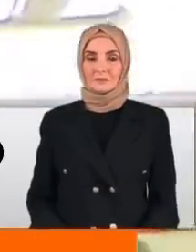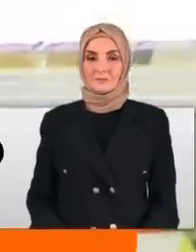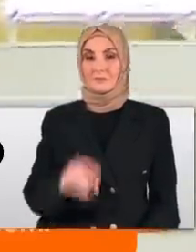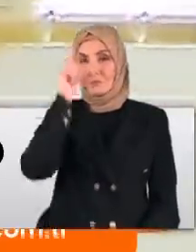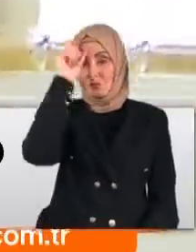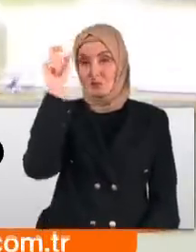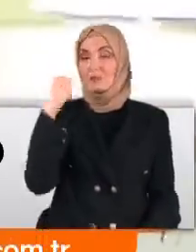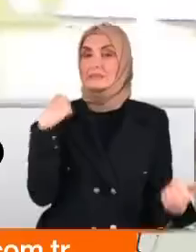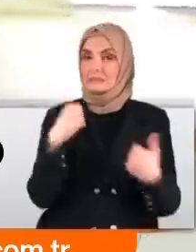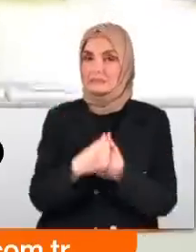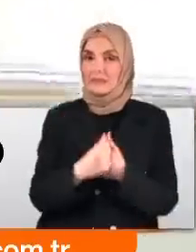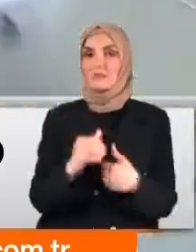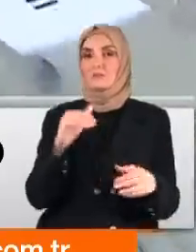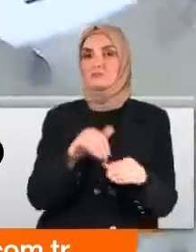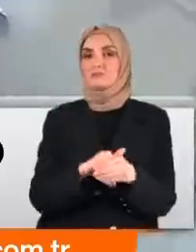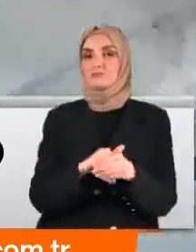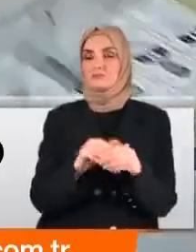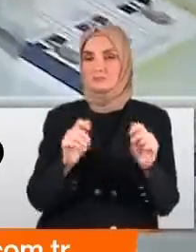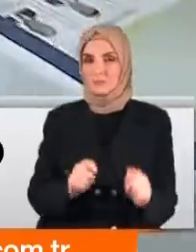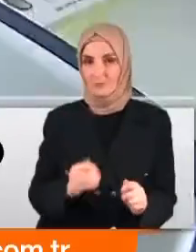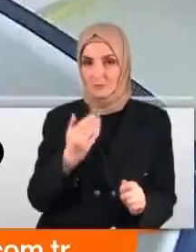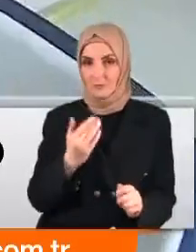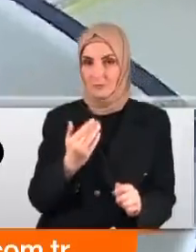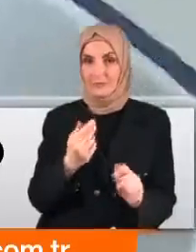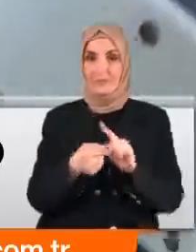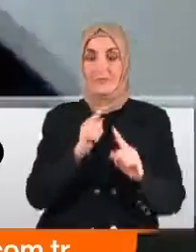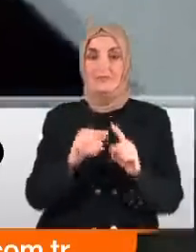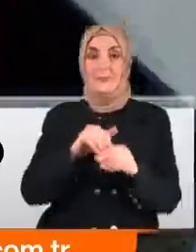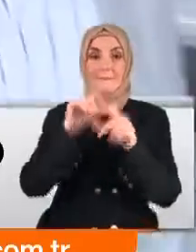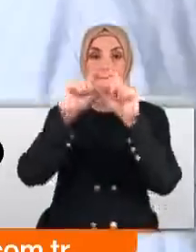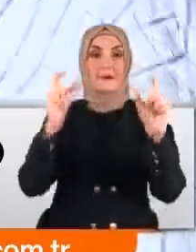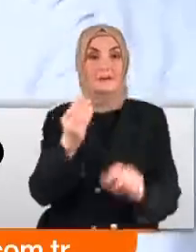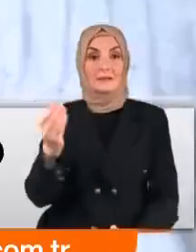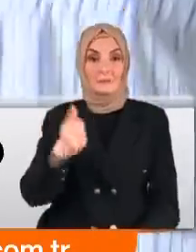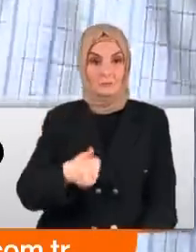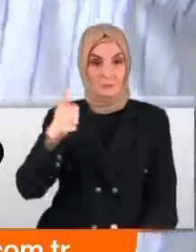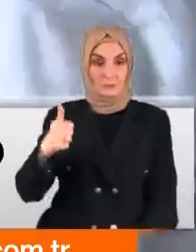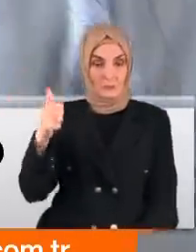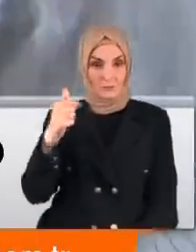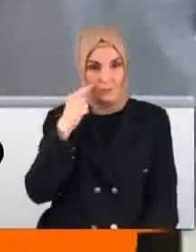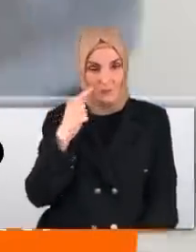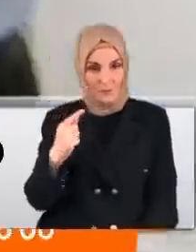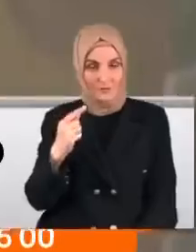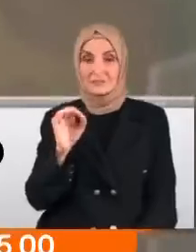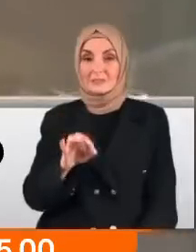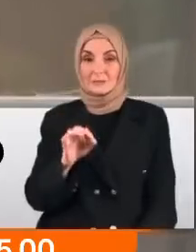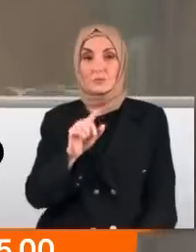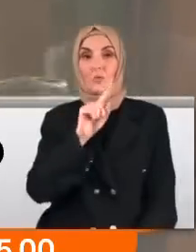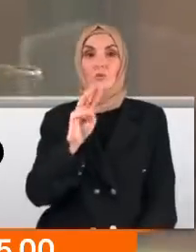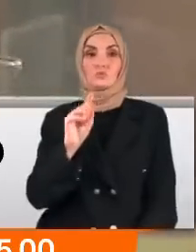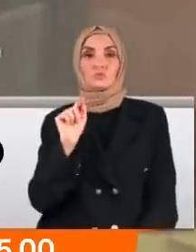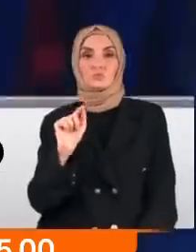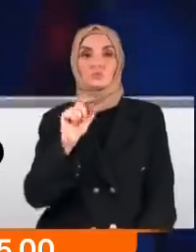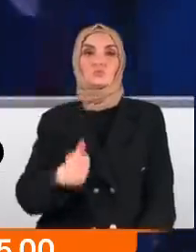Türkiye bir kez daha sandığa gidiyor. Siyasi partilerin genel başkanları bu kez 13. Cumhurbaşkanını belirlemek için